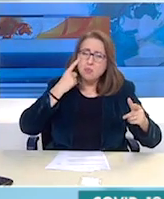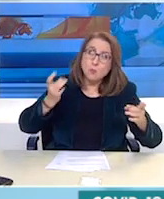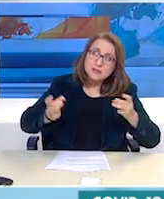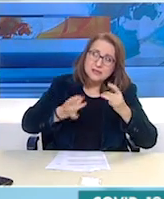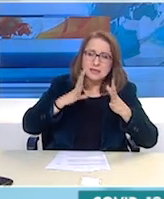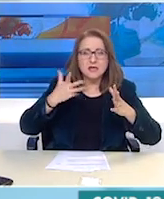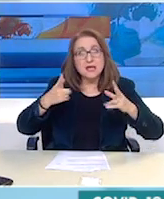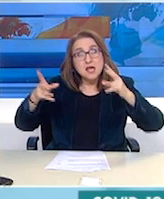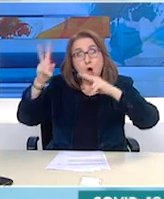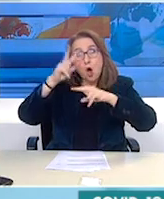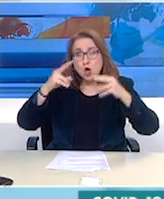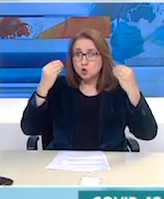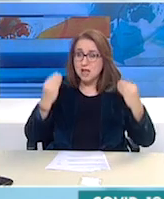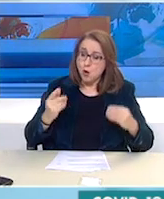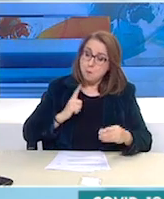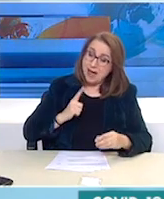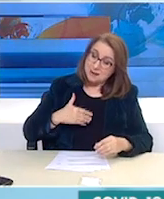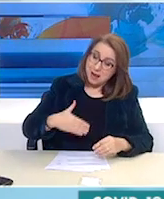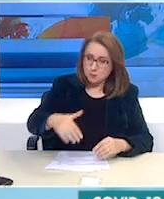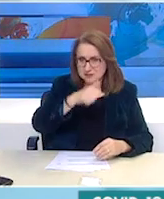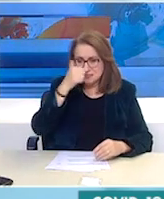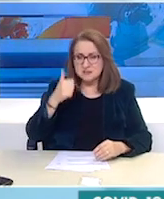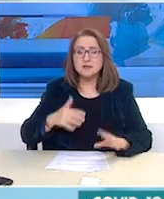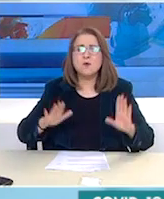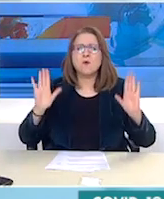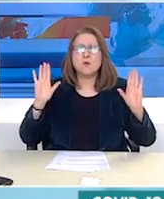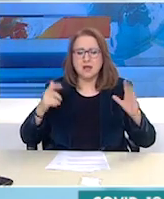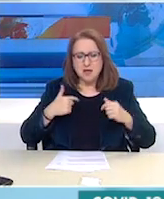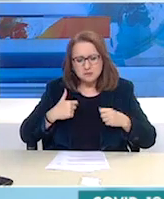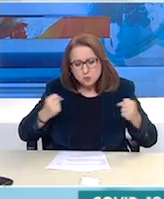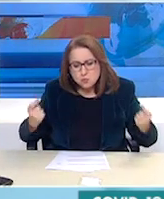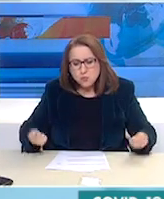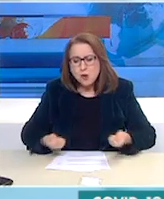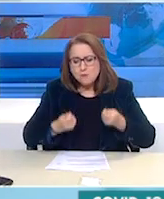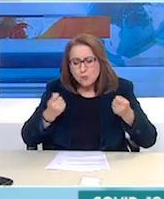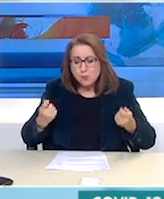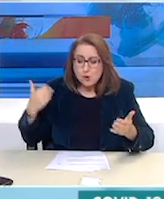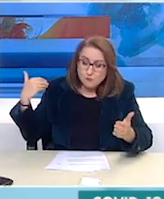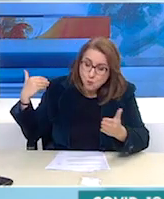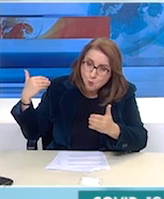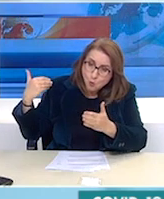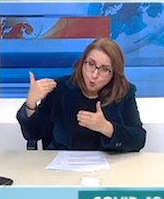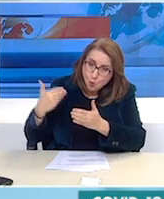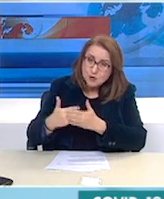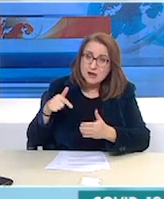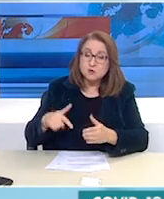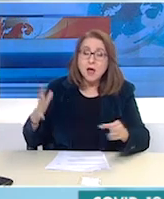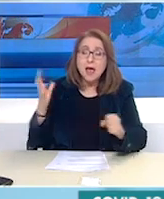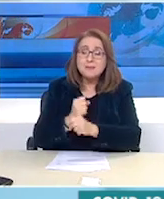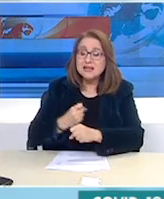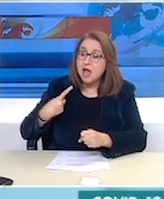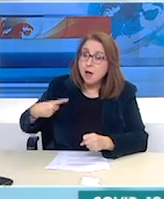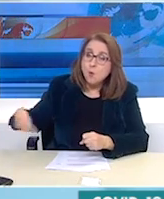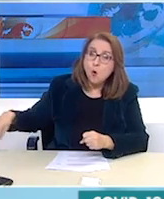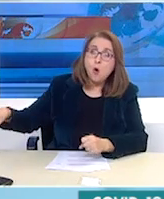Αυτό που έχουμε καταφέρει μέχρι στιγμής είναι επιτυχία όλων μας, όπως αυτό αποδεικνύεται από μαθηματικές εκτιμήσεις κορυφαίων